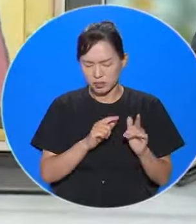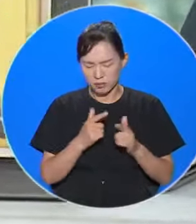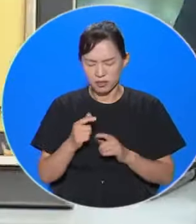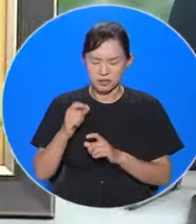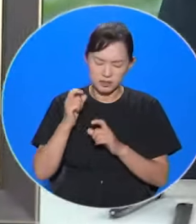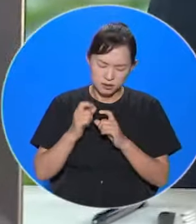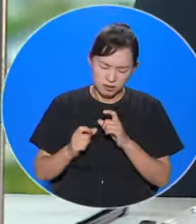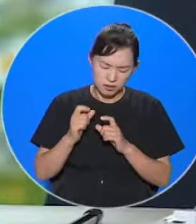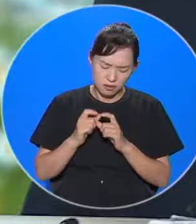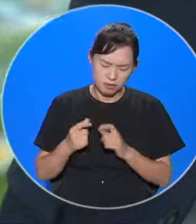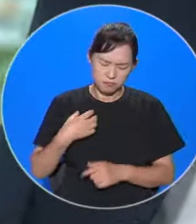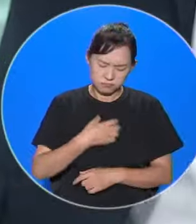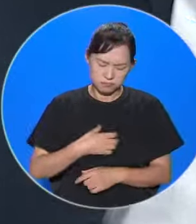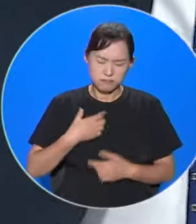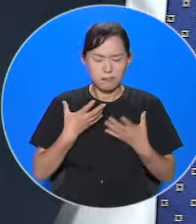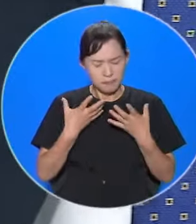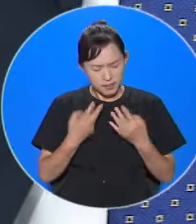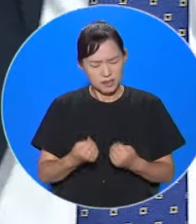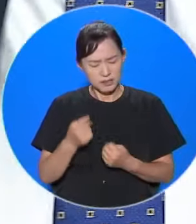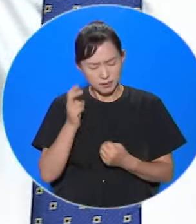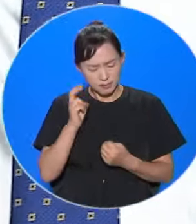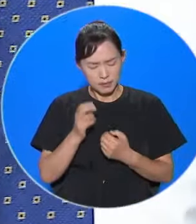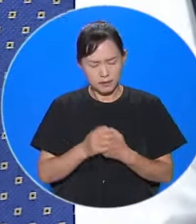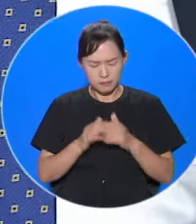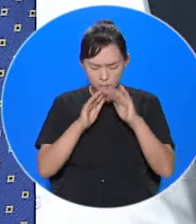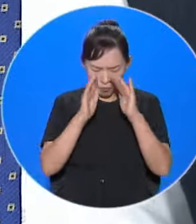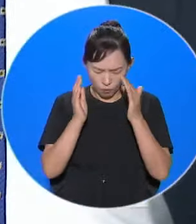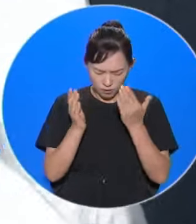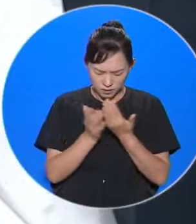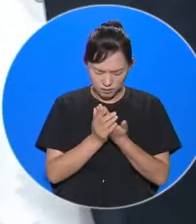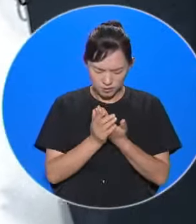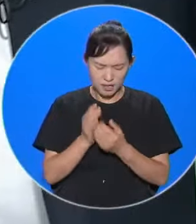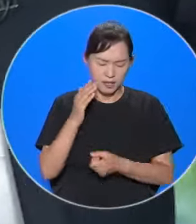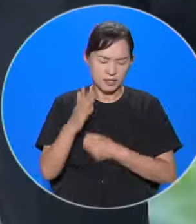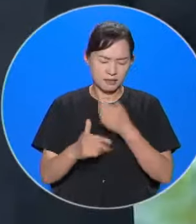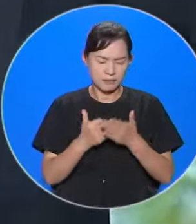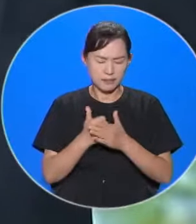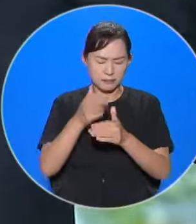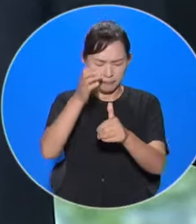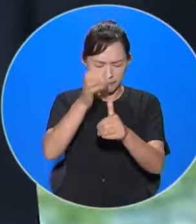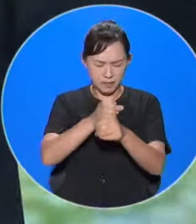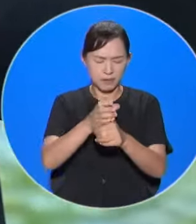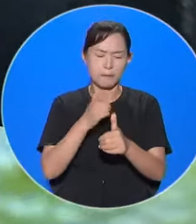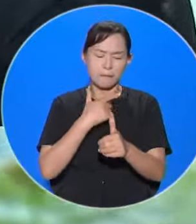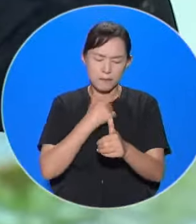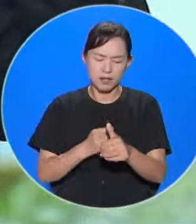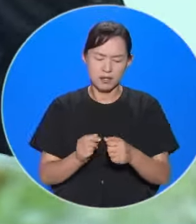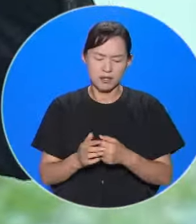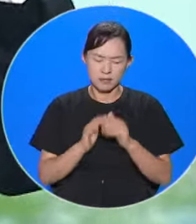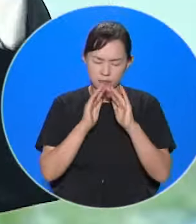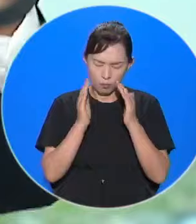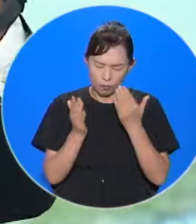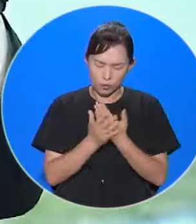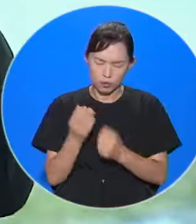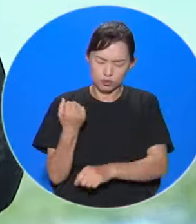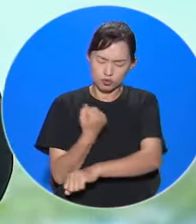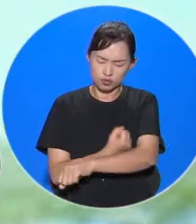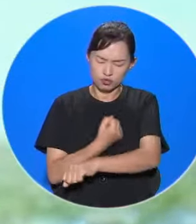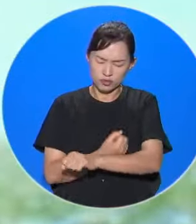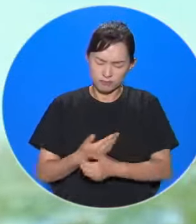근심 걱정 참 많았을 줄 압니다 그 모든 것이 시간 하나님 앞에 맡기기 원합니다 모든 수고의